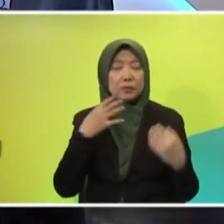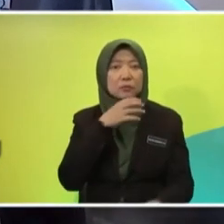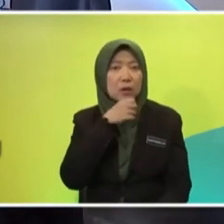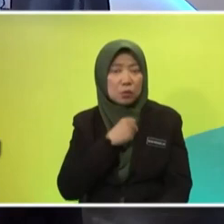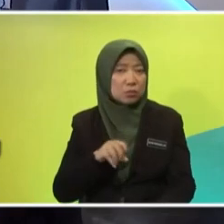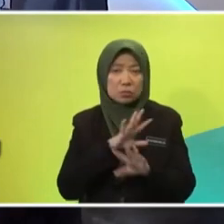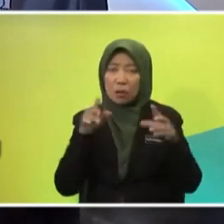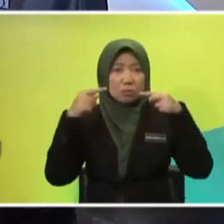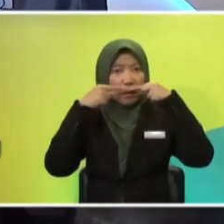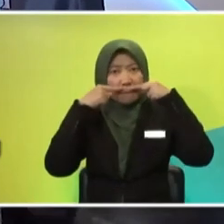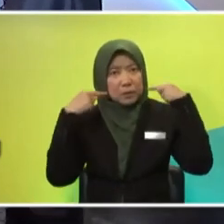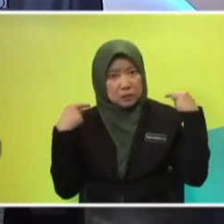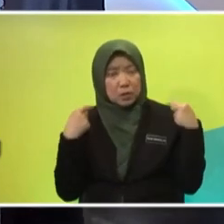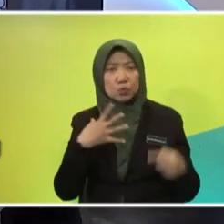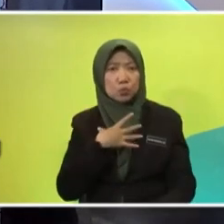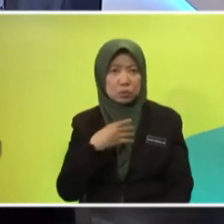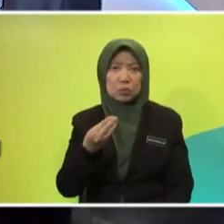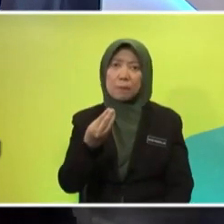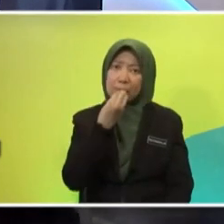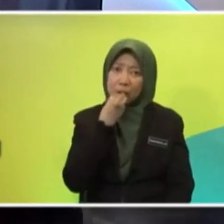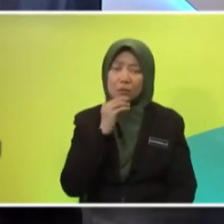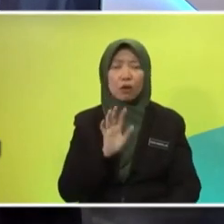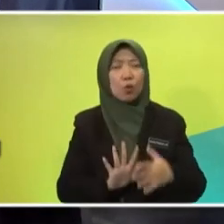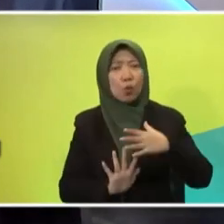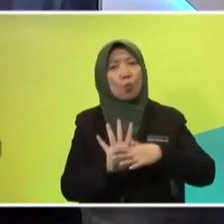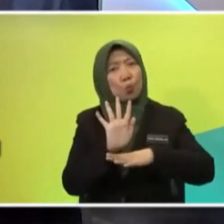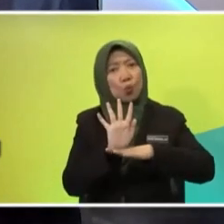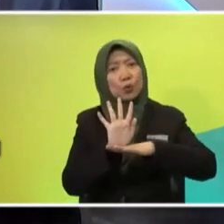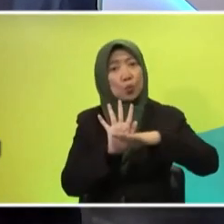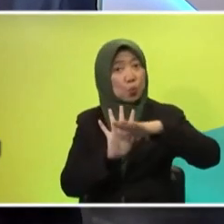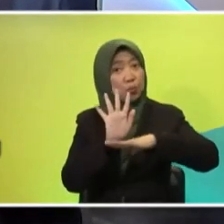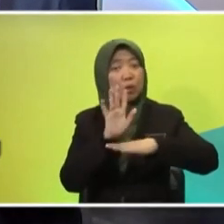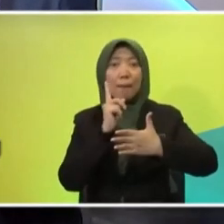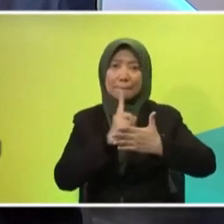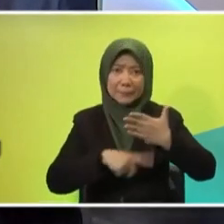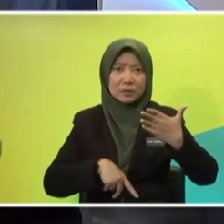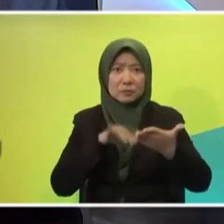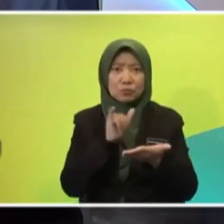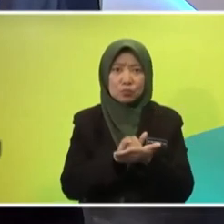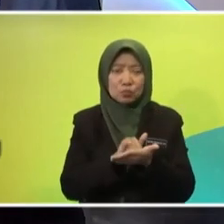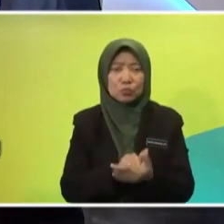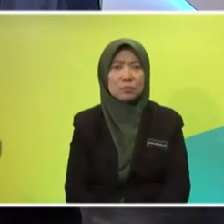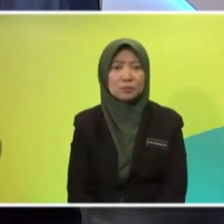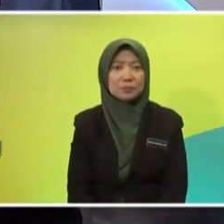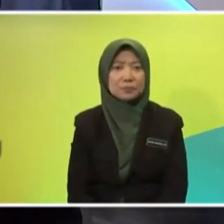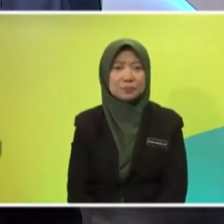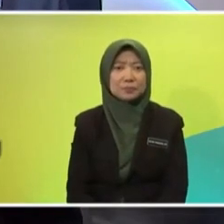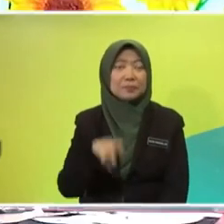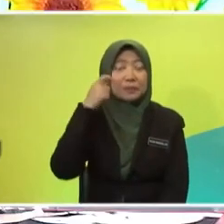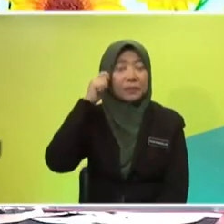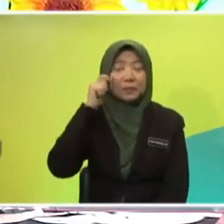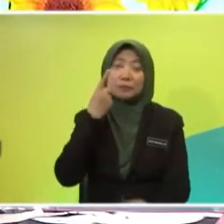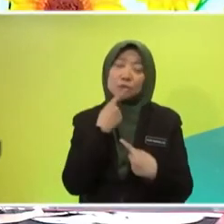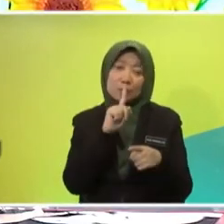ada misai. Suka makan rumput. Bolehkah Kak Rina tolong adik-adik di rumah? Boleh, boleh. Cuba teka, Kak Rina.